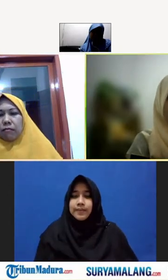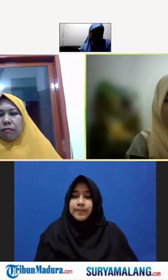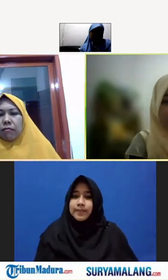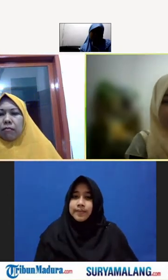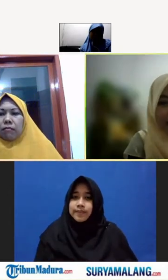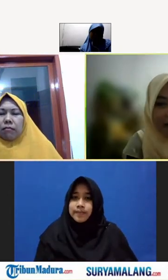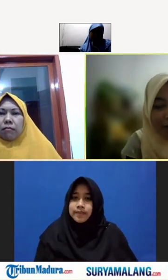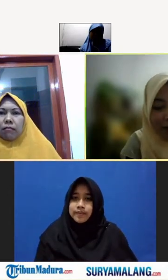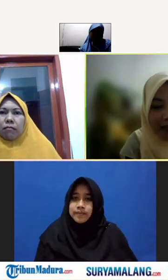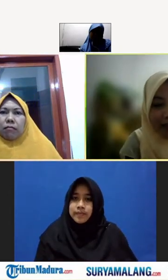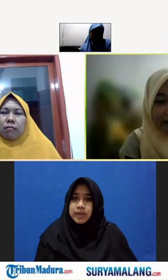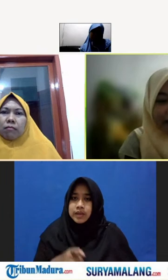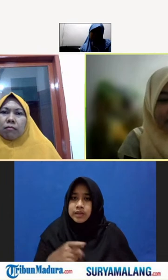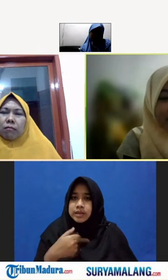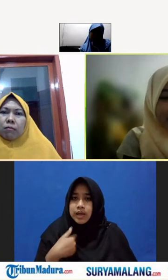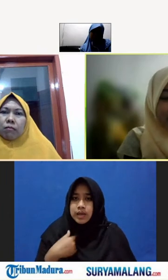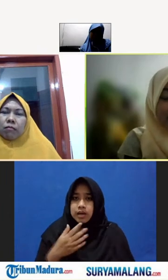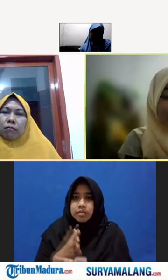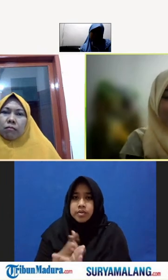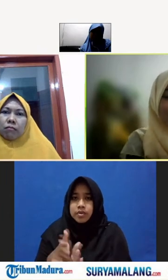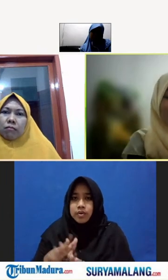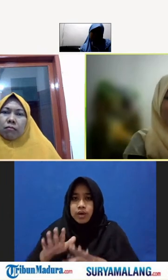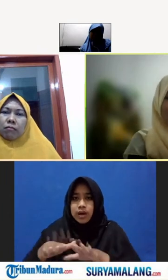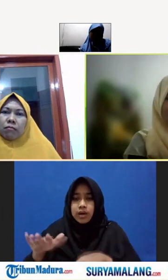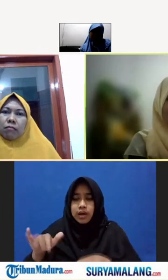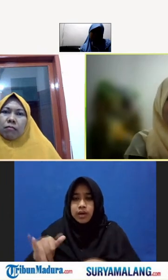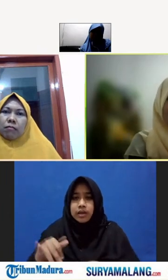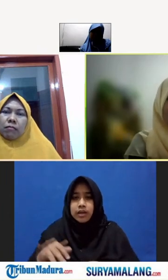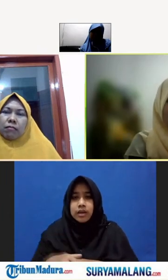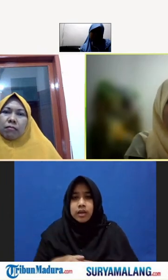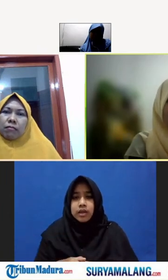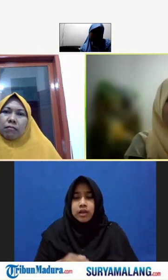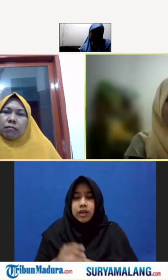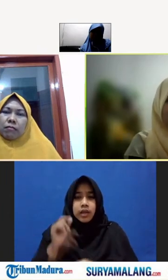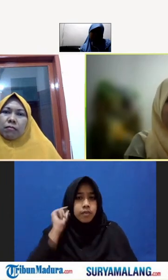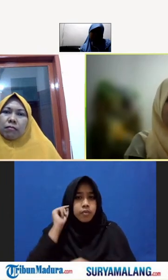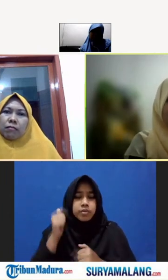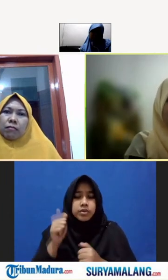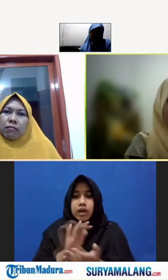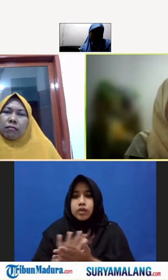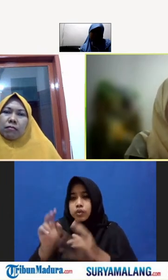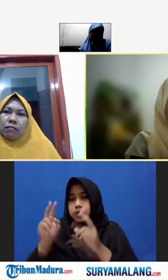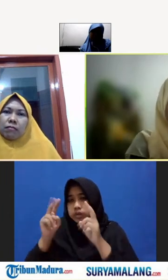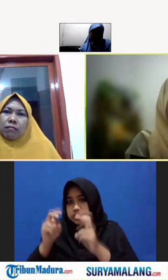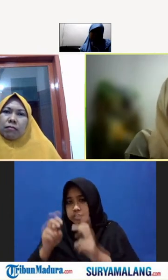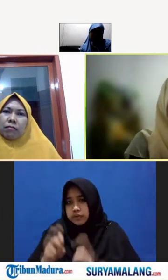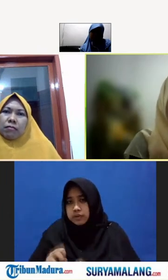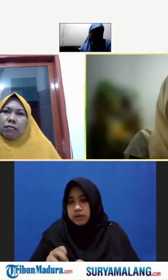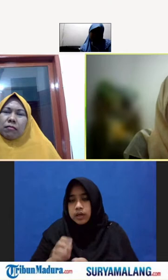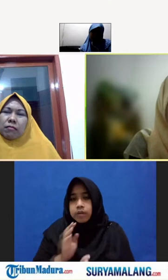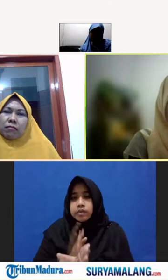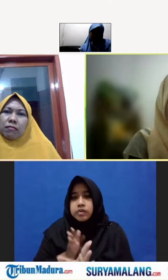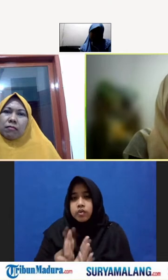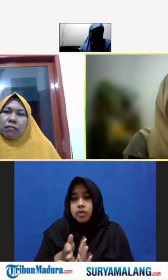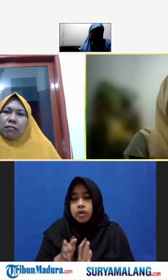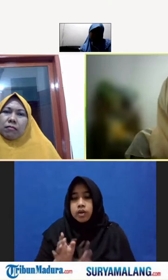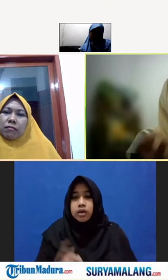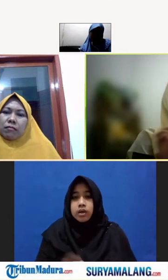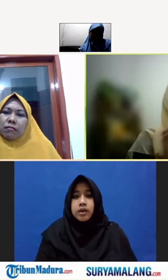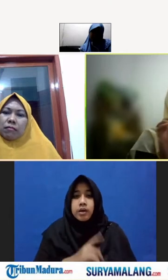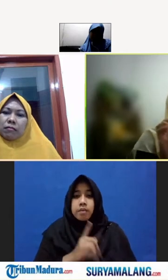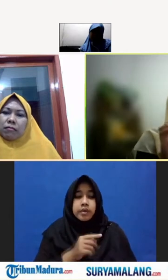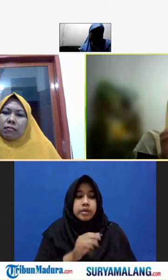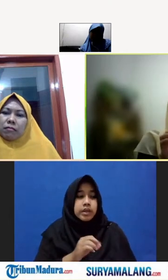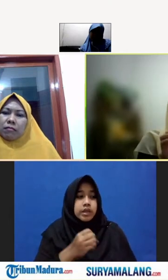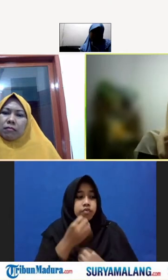Kayaknya di sini ada psikolog anak tadi. Ibu bisa assessment ke psikolog untuk lihat, nggak akan dibilang problem solvingnya seperti apa, tapi